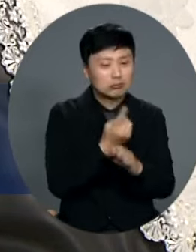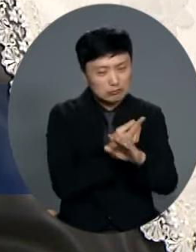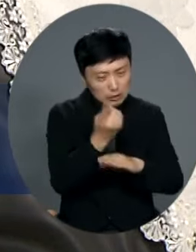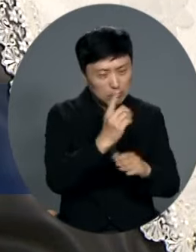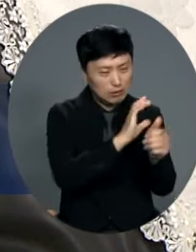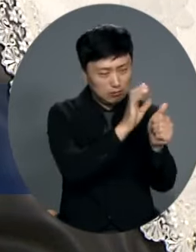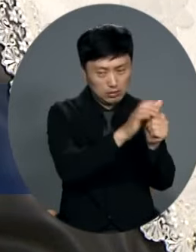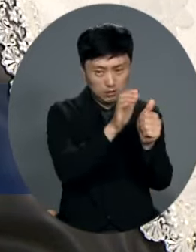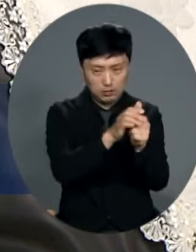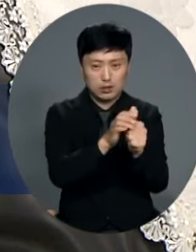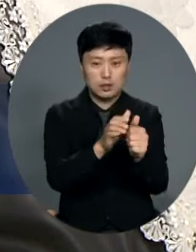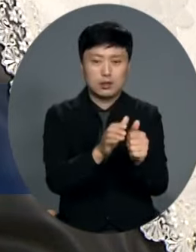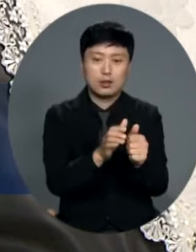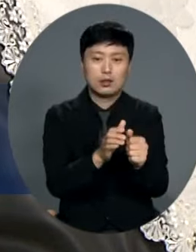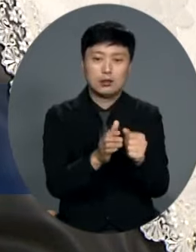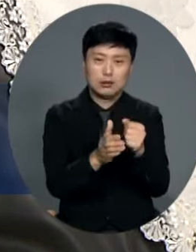외곽지로